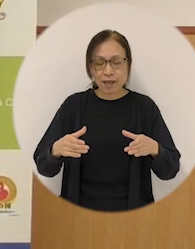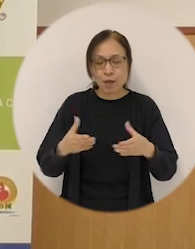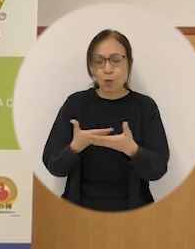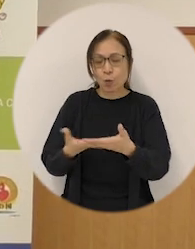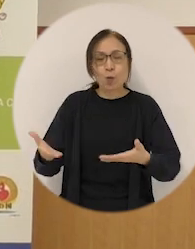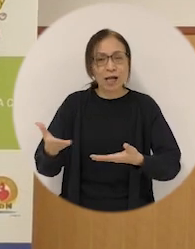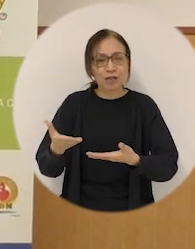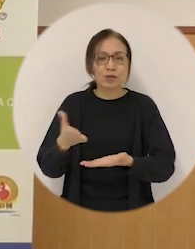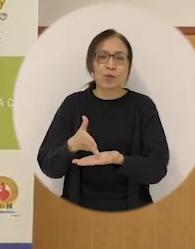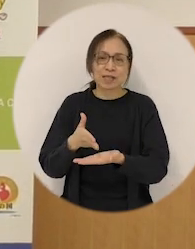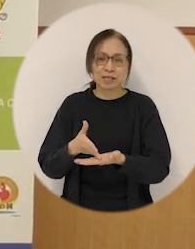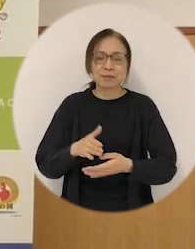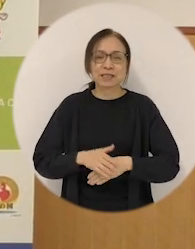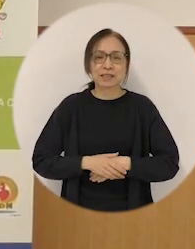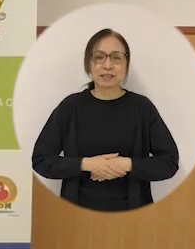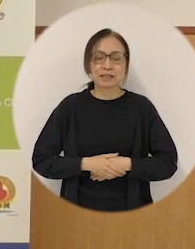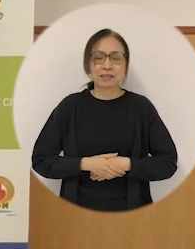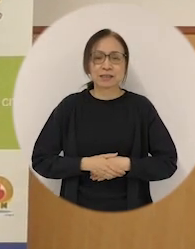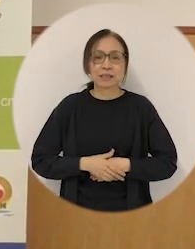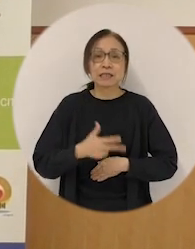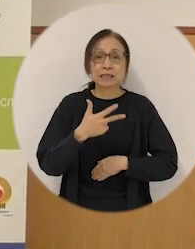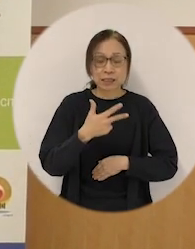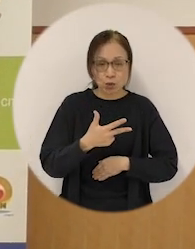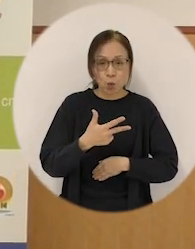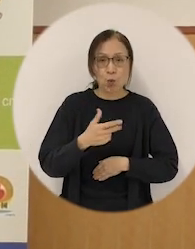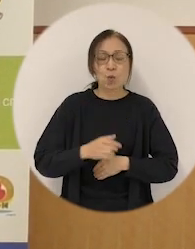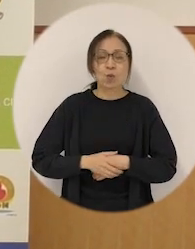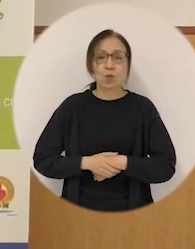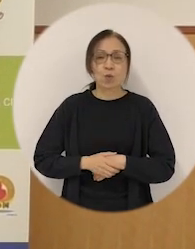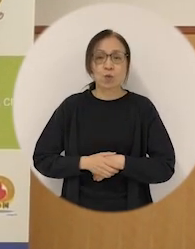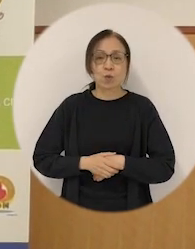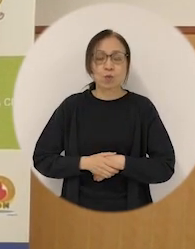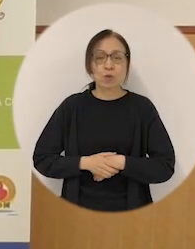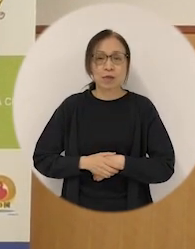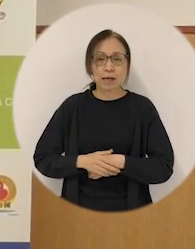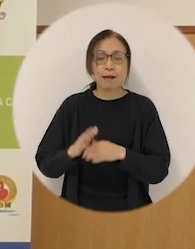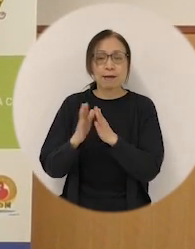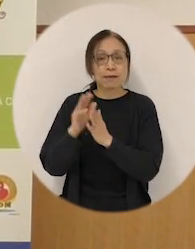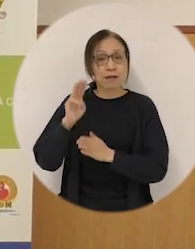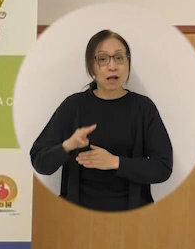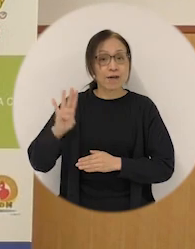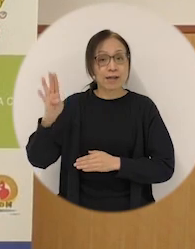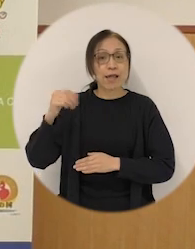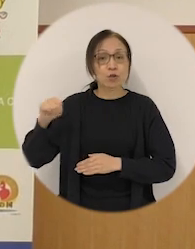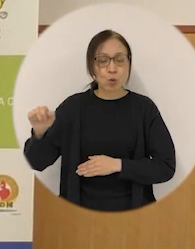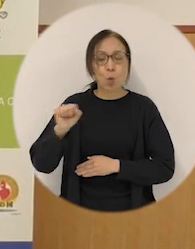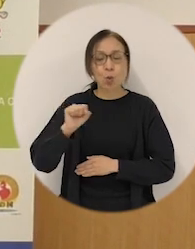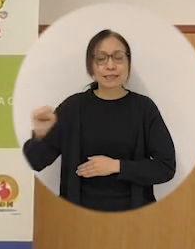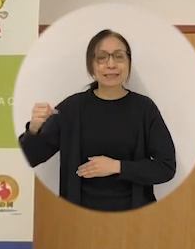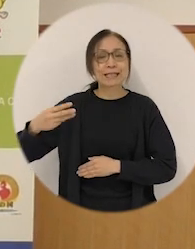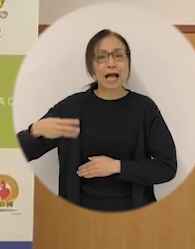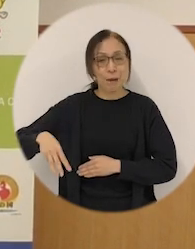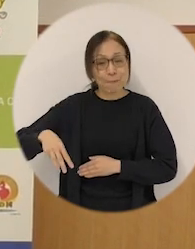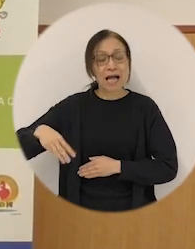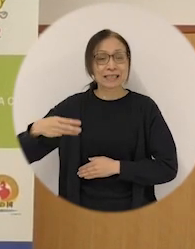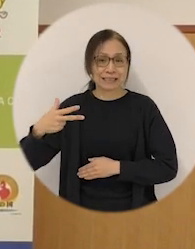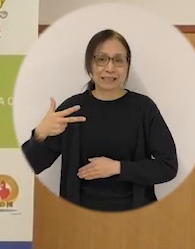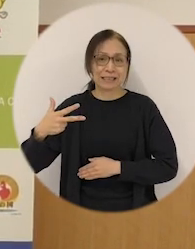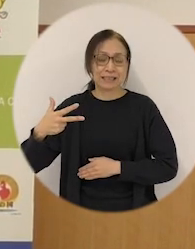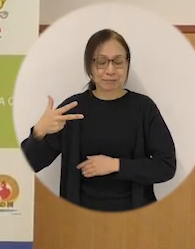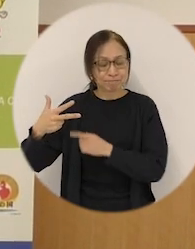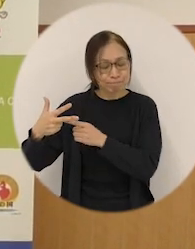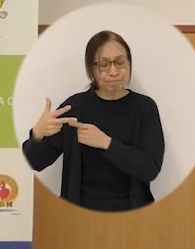が、本市と友好交流都市であります神奈川県座間市との友好関係を深めるととも